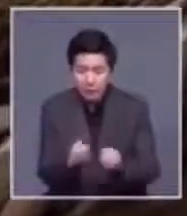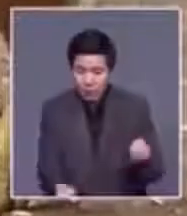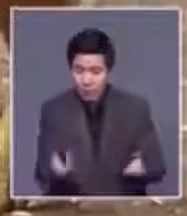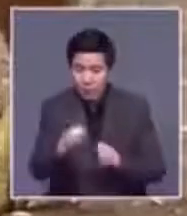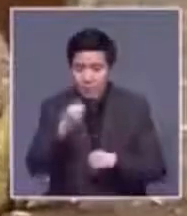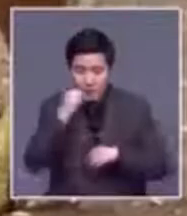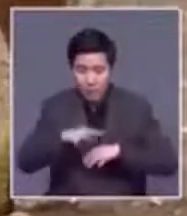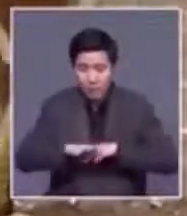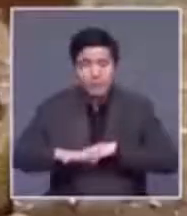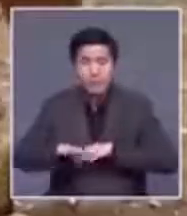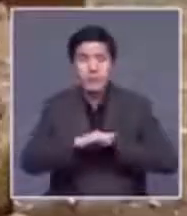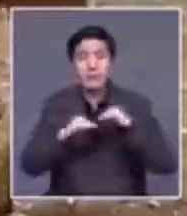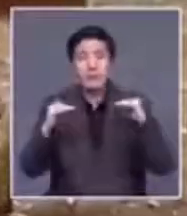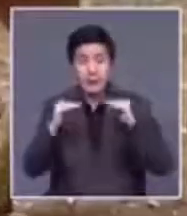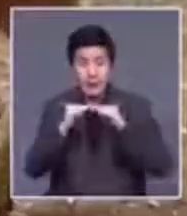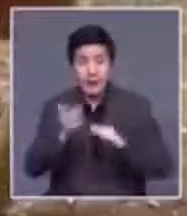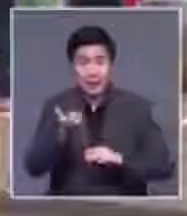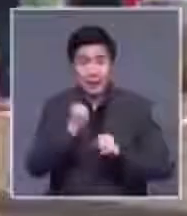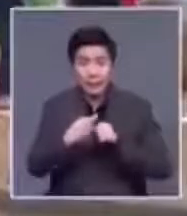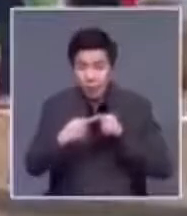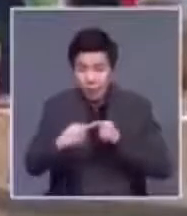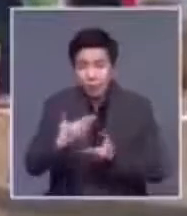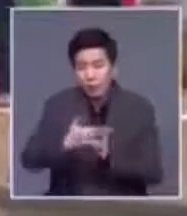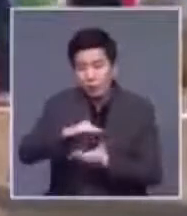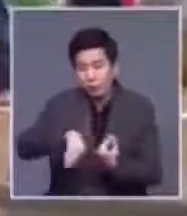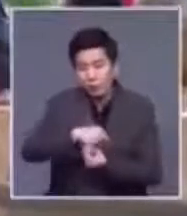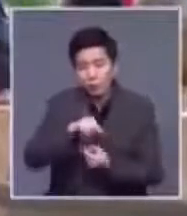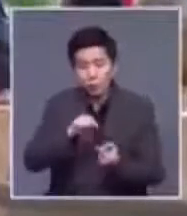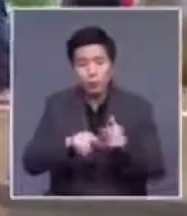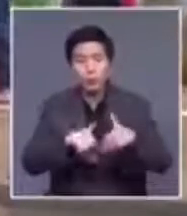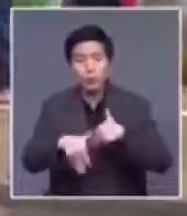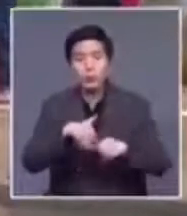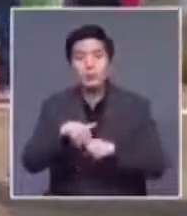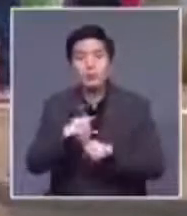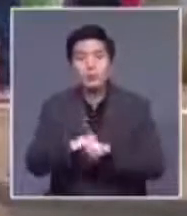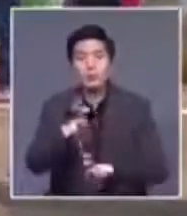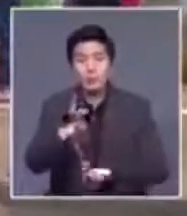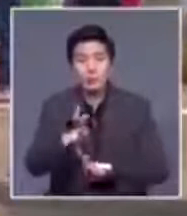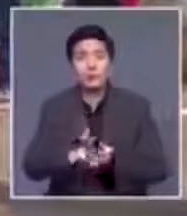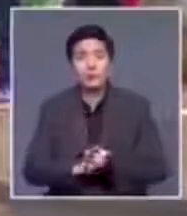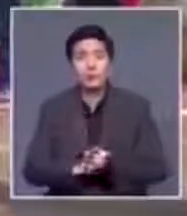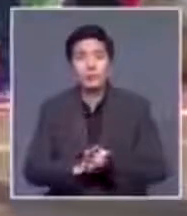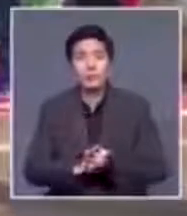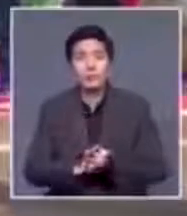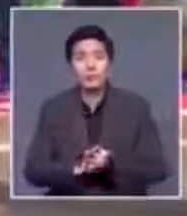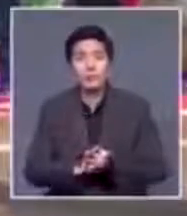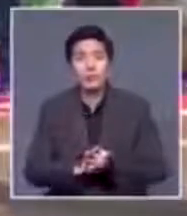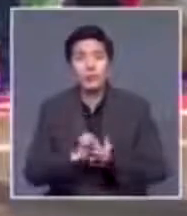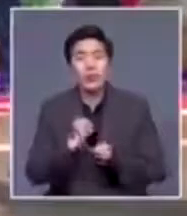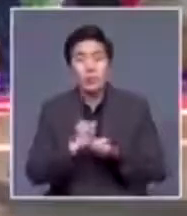กษตรกรที่ได้รับสิทธิ์ได้ขยายต่อสร้างรายได้เข้าสู่ชุมชนได้อีกทางหนึ่ง เรามาสามารถที่ต่อย